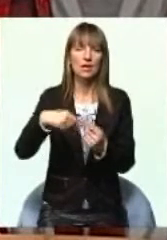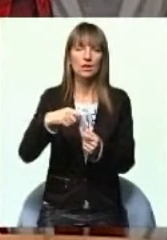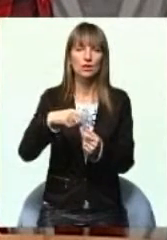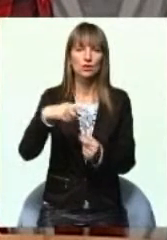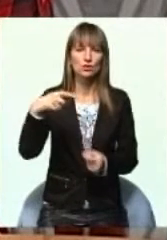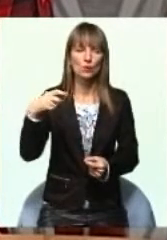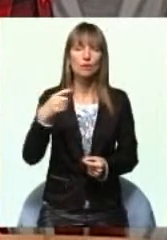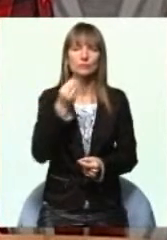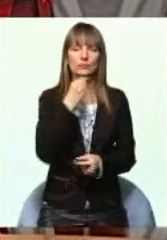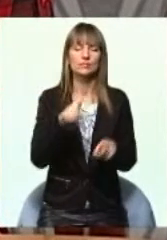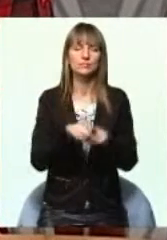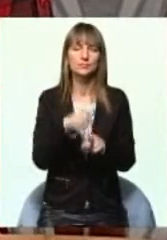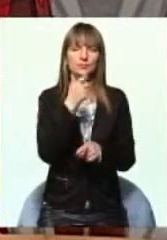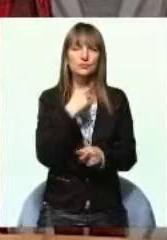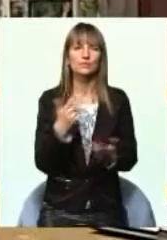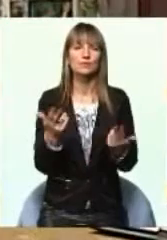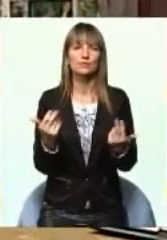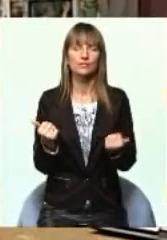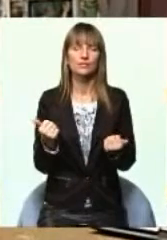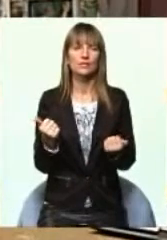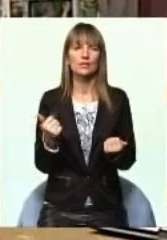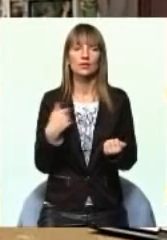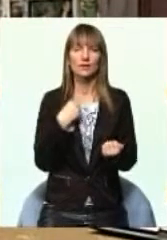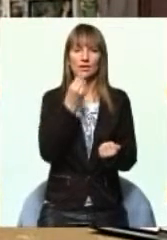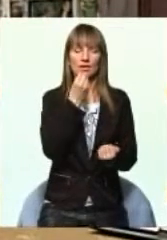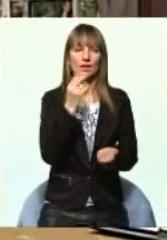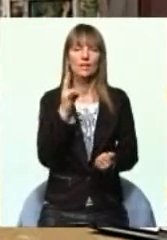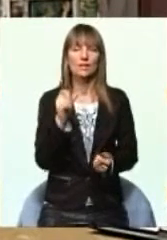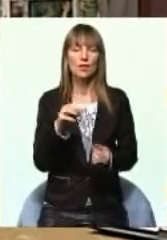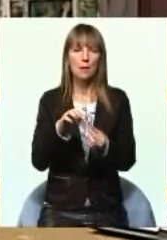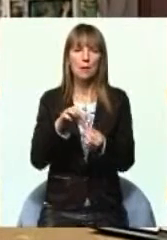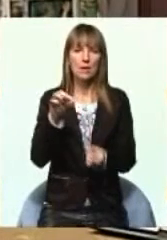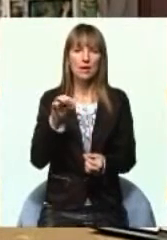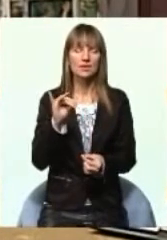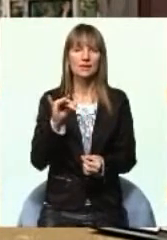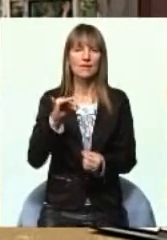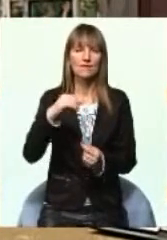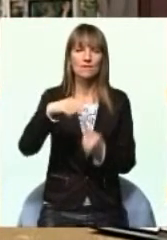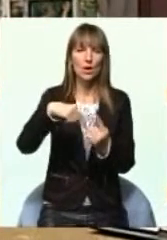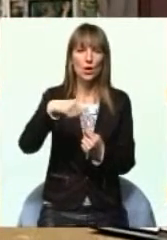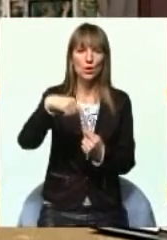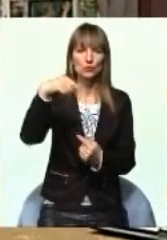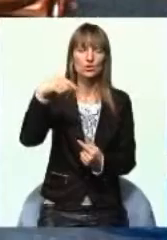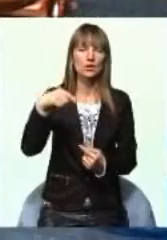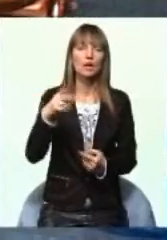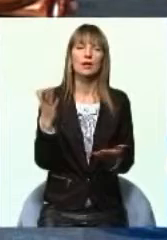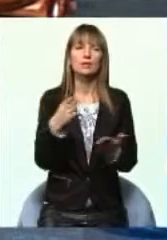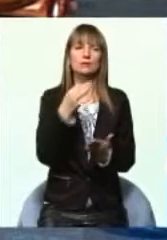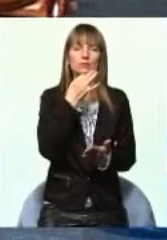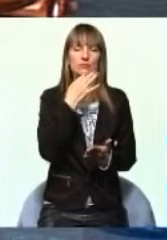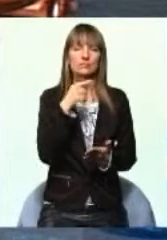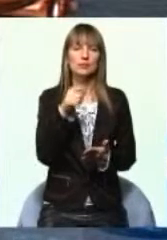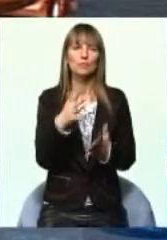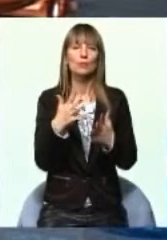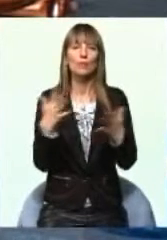якісь такі морозива. Да, я на палички і в рожки. Яке саме найсмачніше? В рожки, тому що